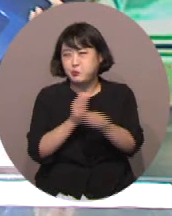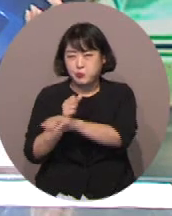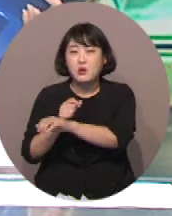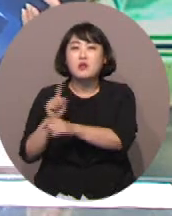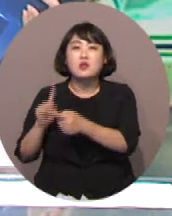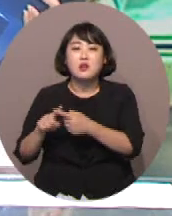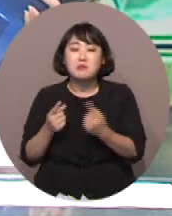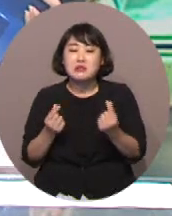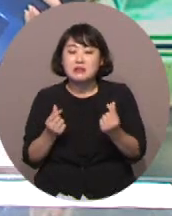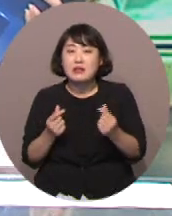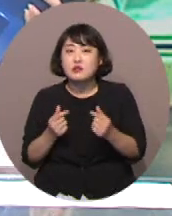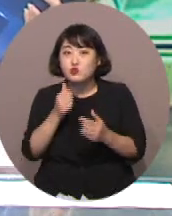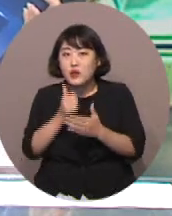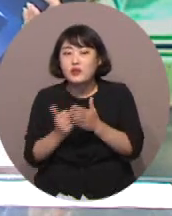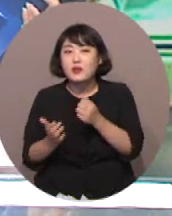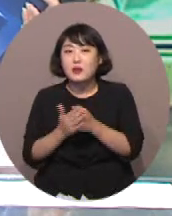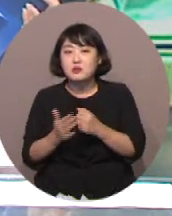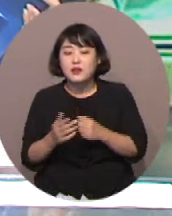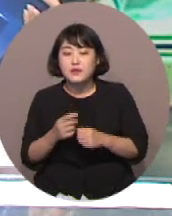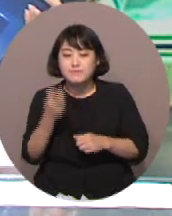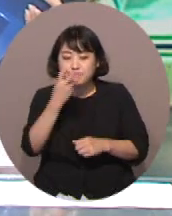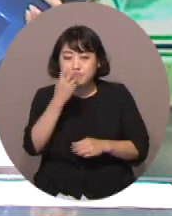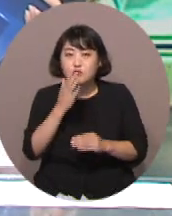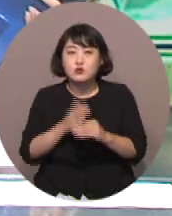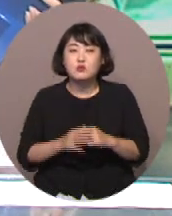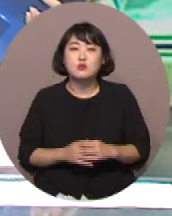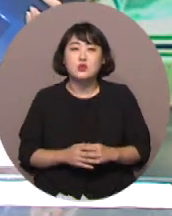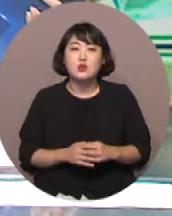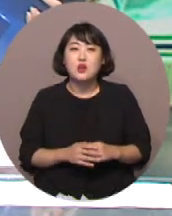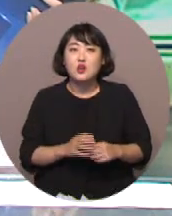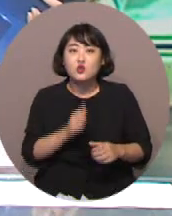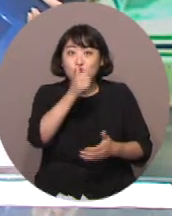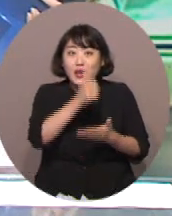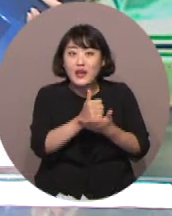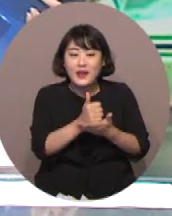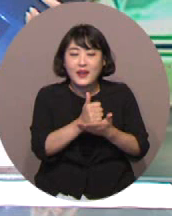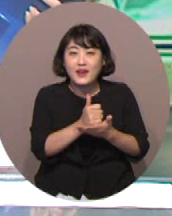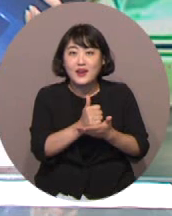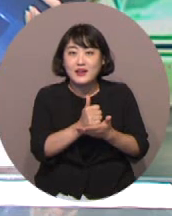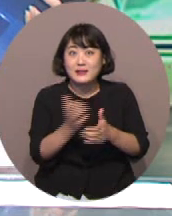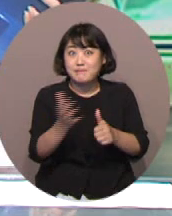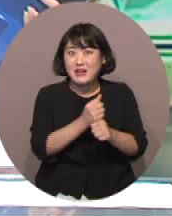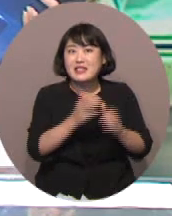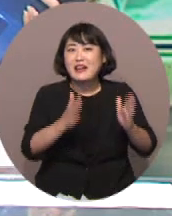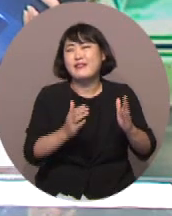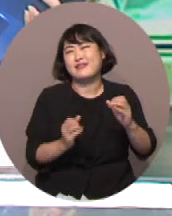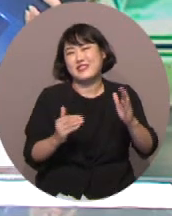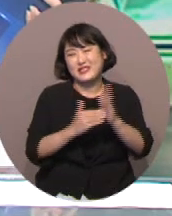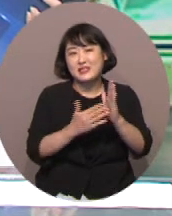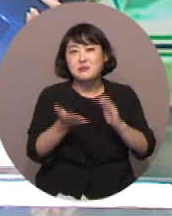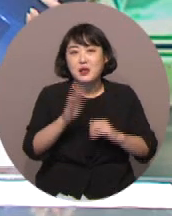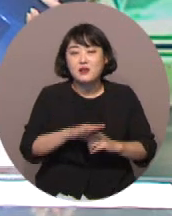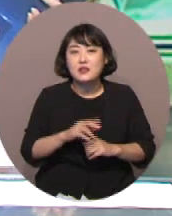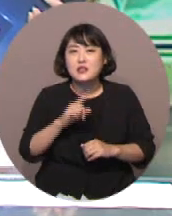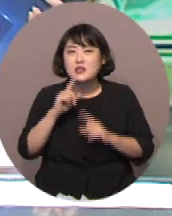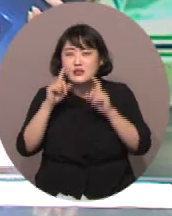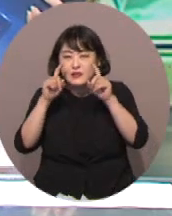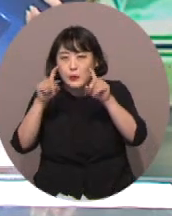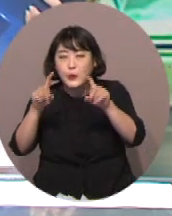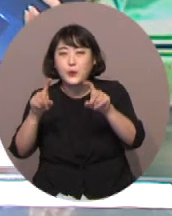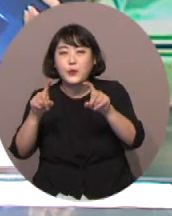들여다보고 있습니다. 공소시효는 지났지만 국민적 관심사인 만큼 의혹을 해소하겠다는 겁니다. 김지혜 기자가